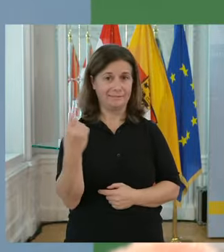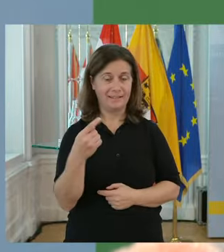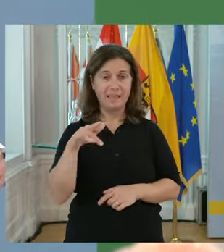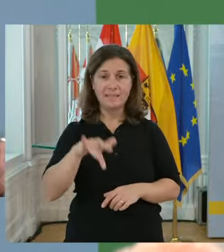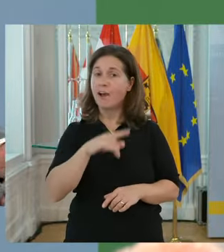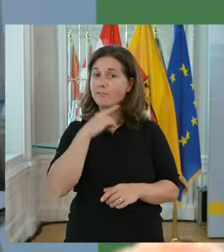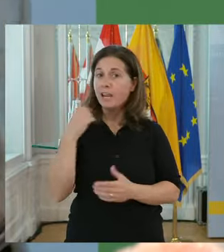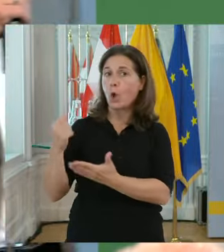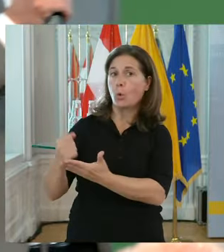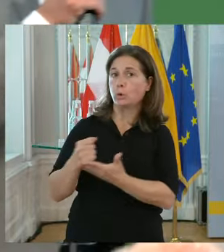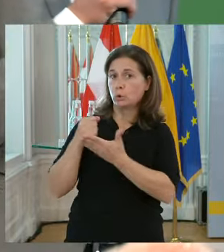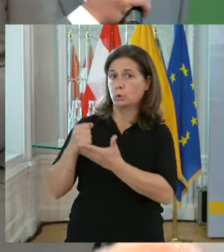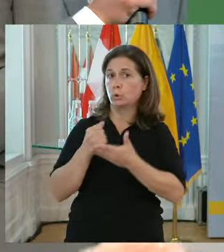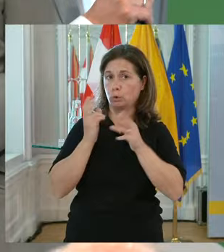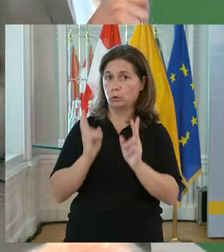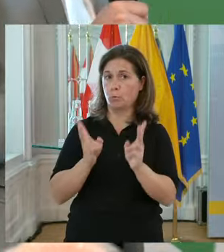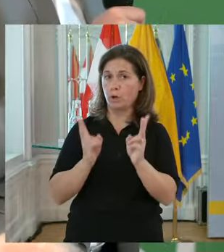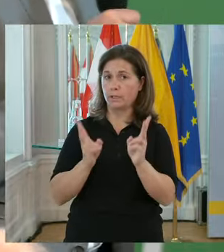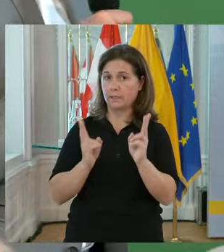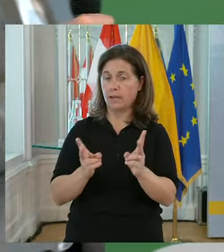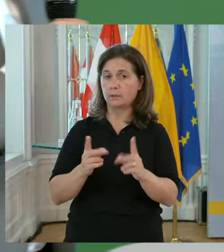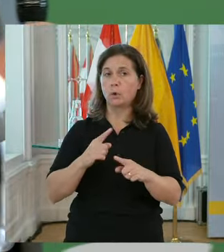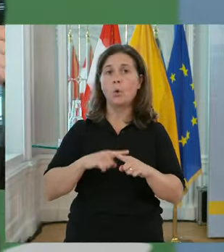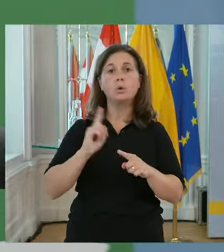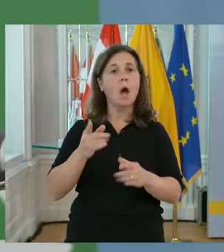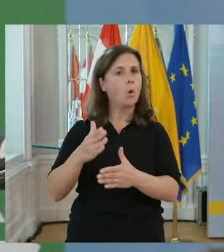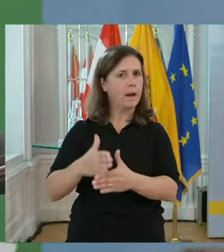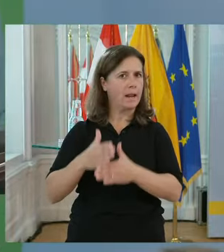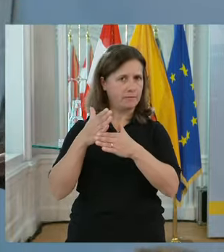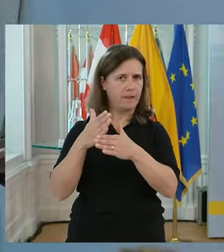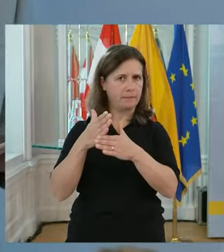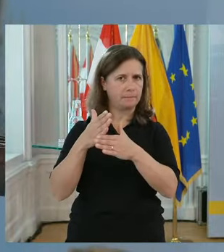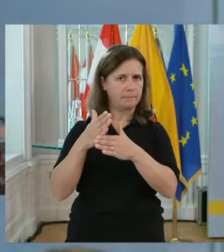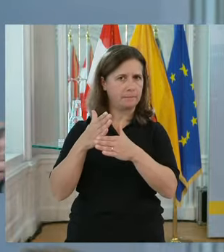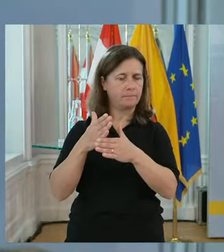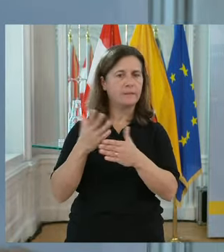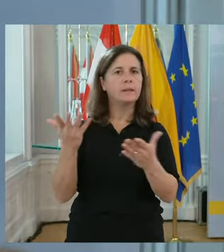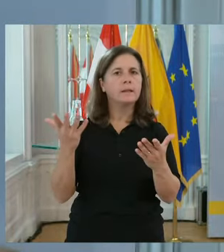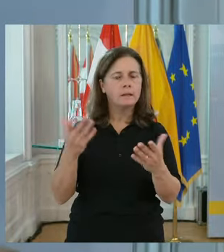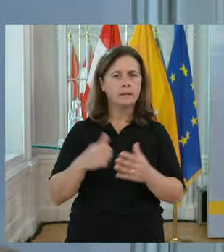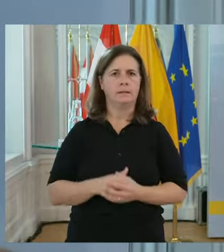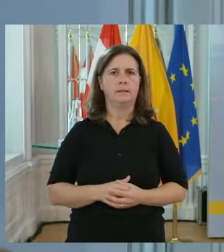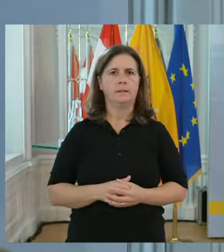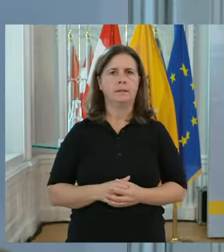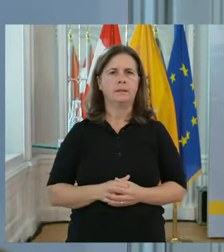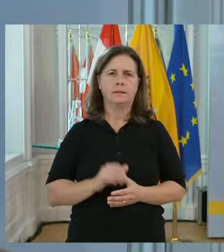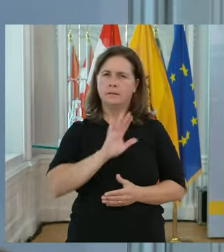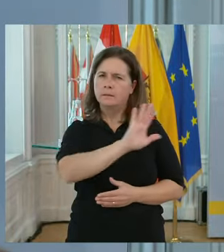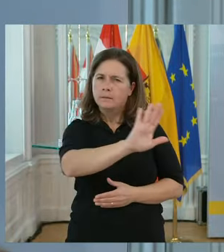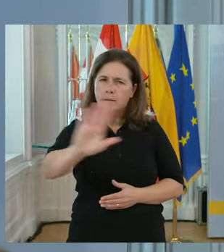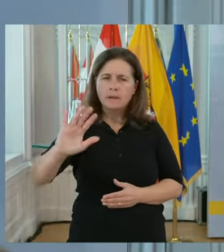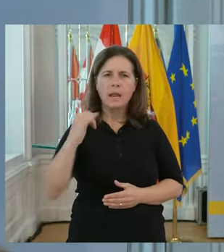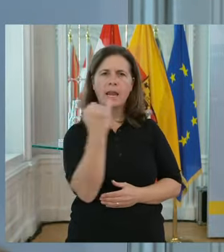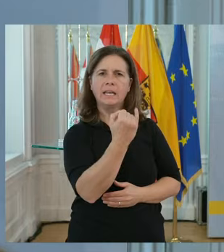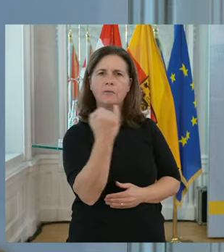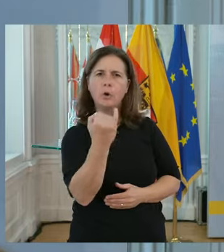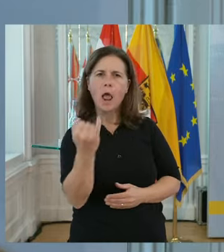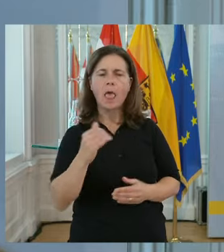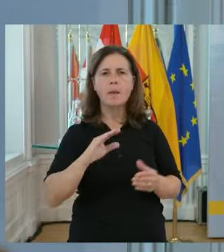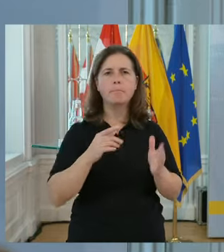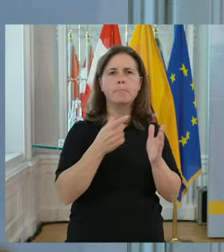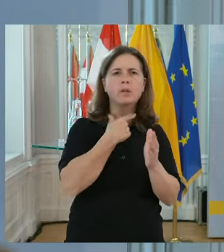viele Unterstützungsmöglichkeiten und auch Hilfe. Abgestimmt auf Ihre individuellen Bedürfnisse und